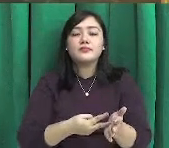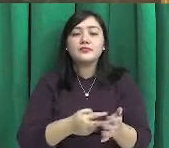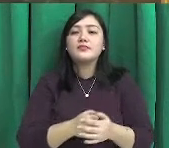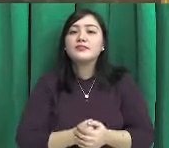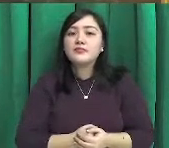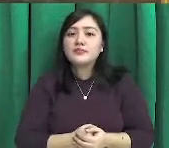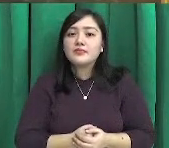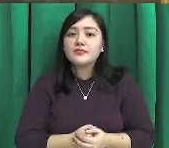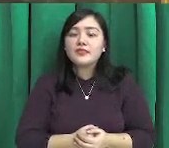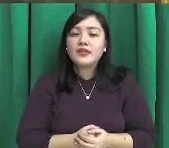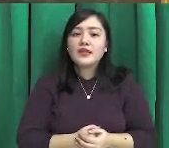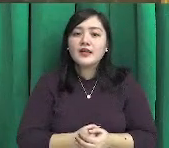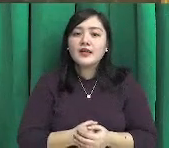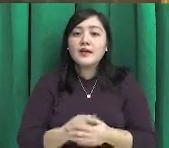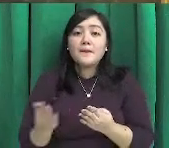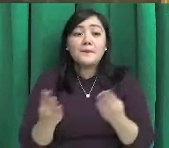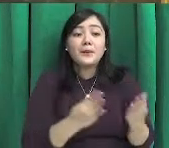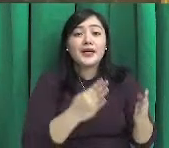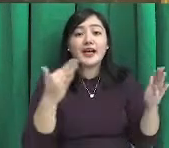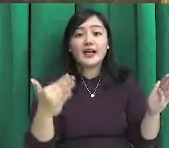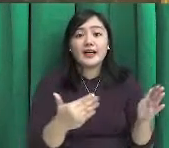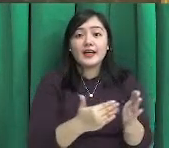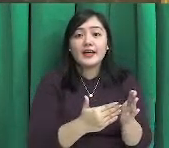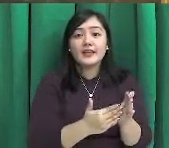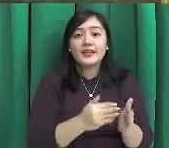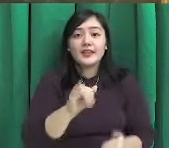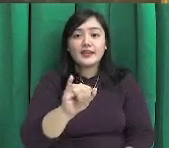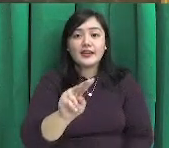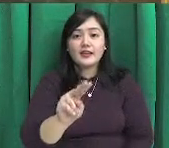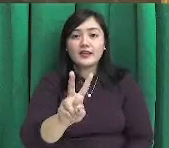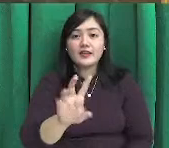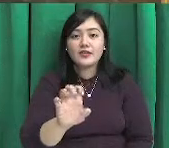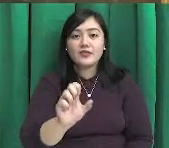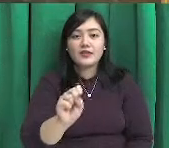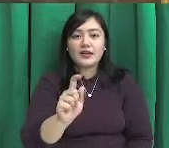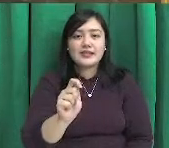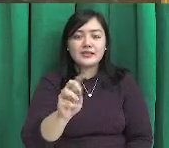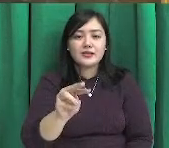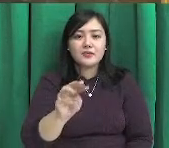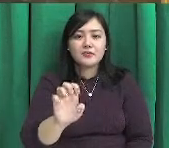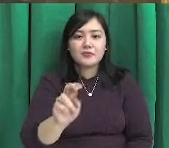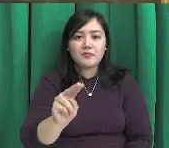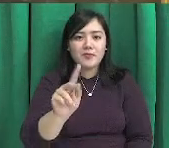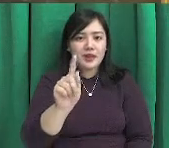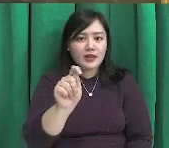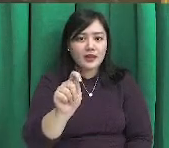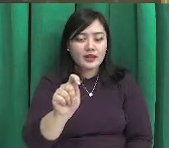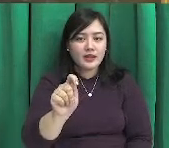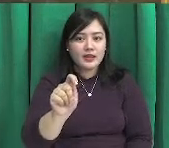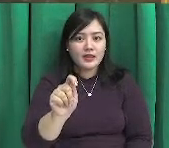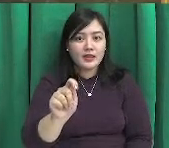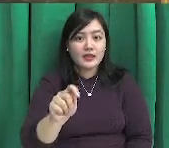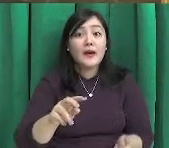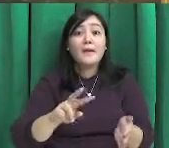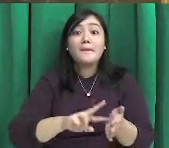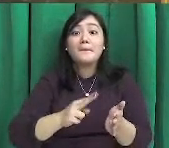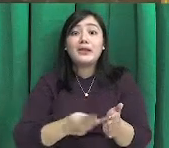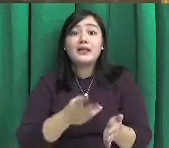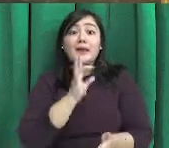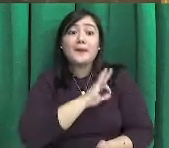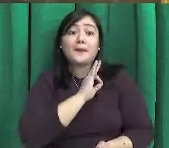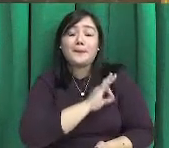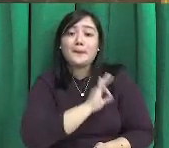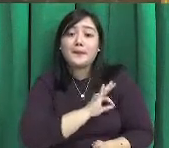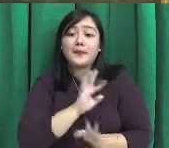ano, yung nag-uumpisang negosyo, gano'n ang kaagad ang ibibigay niyang percentage.